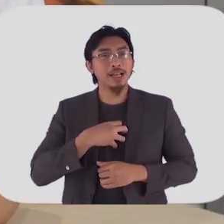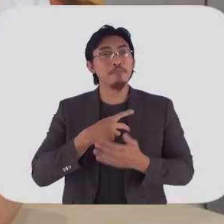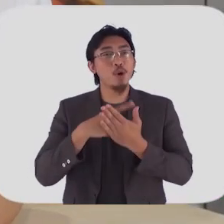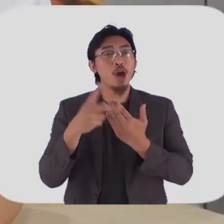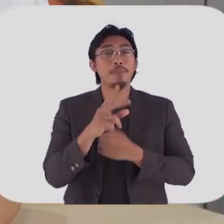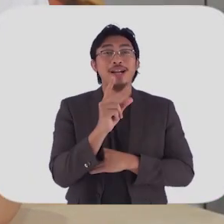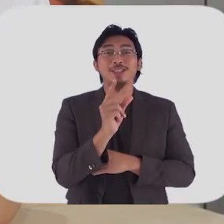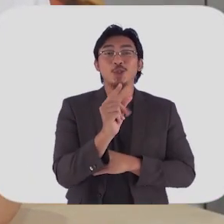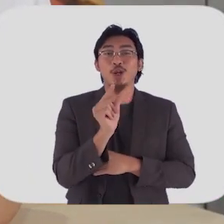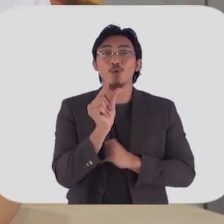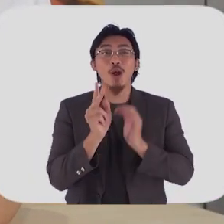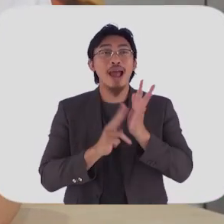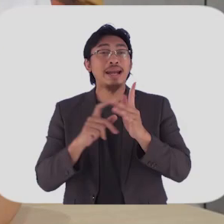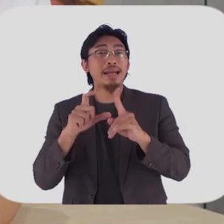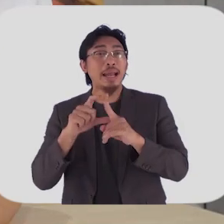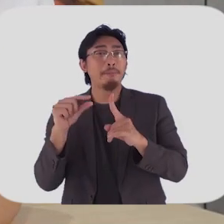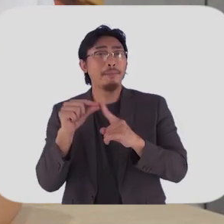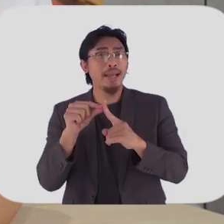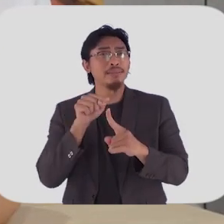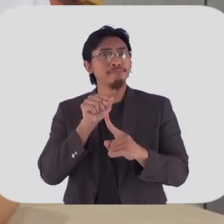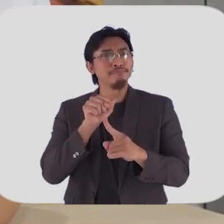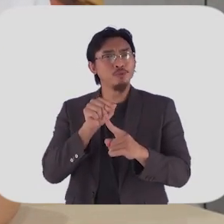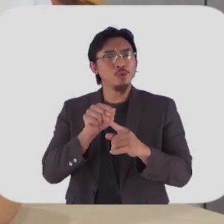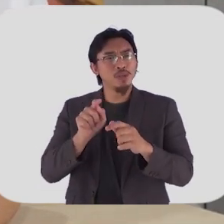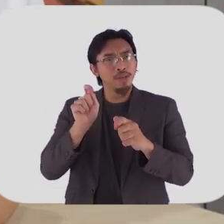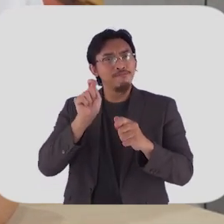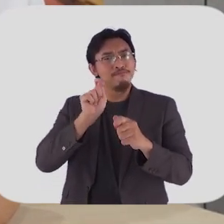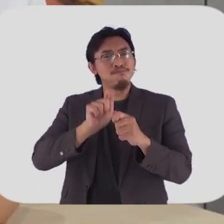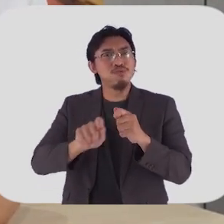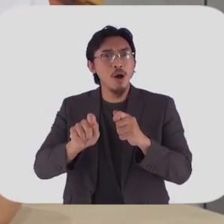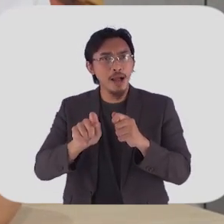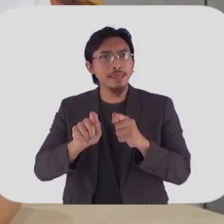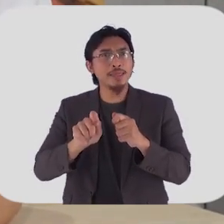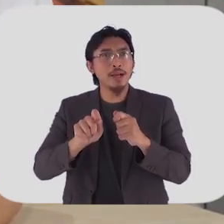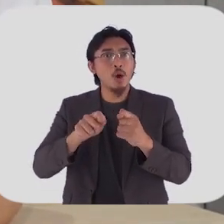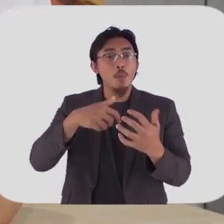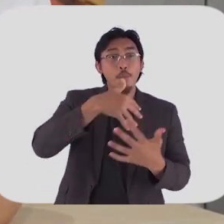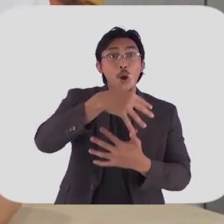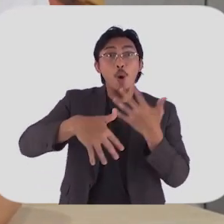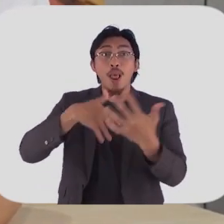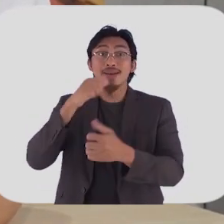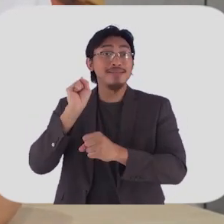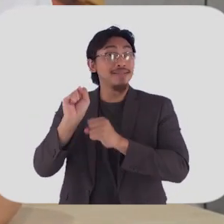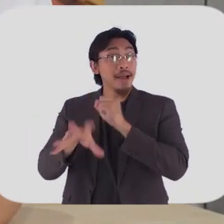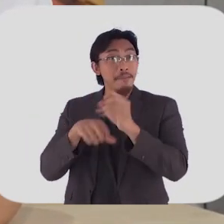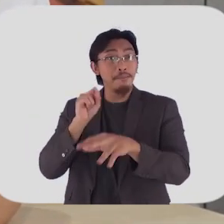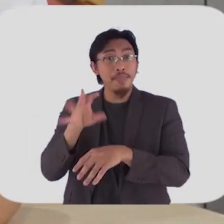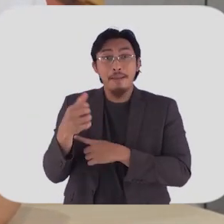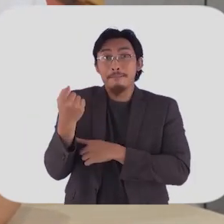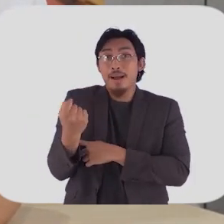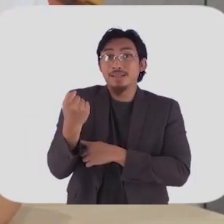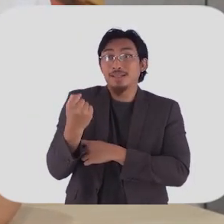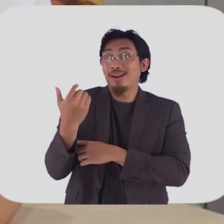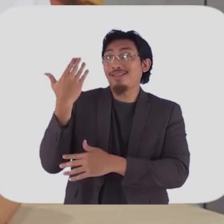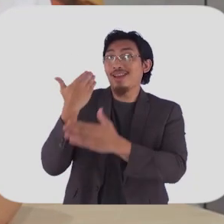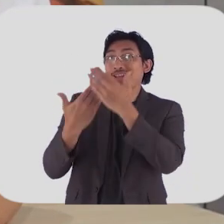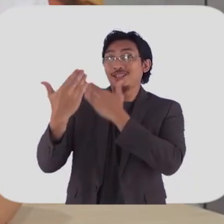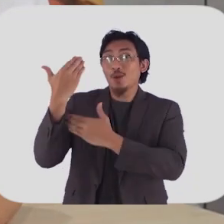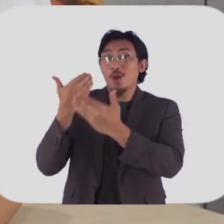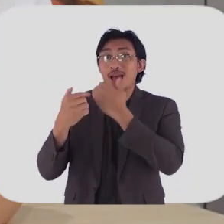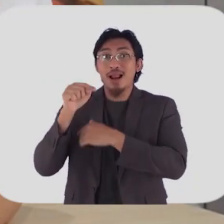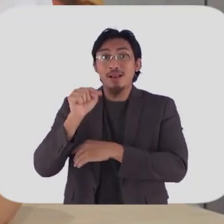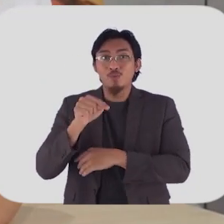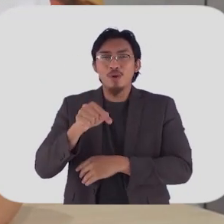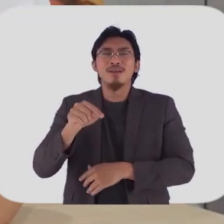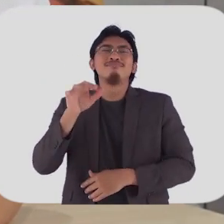Kami yakin program Restore UNDP untuk prototyping pengelolaan sampah dari pasar tradisional ini akan